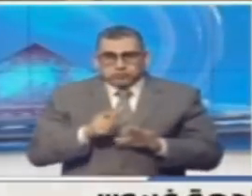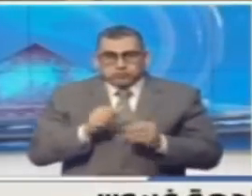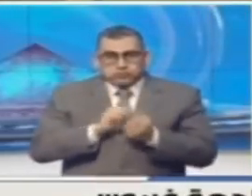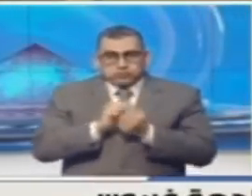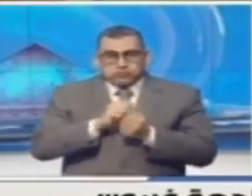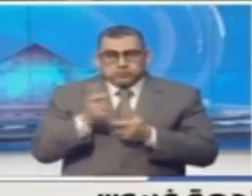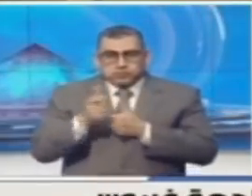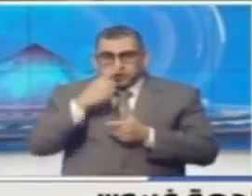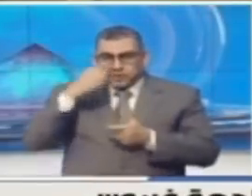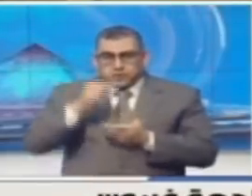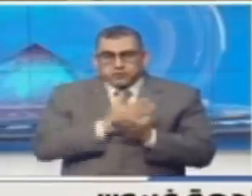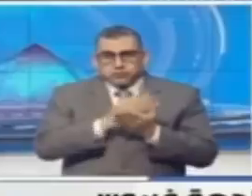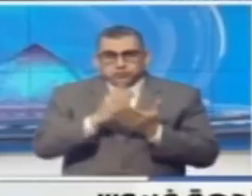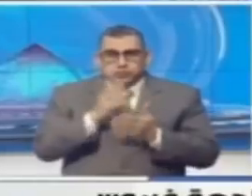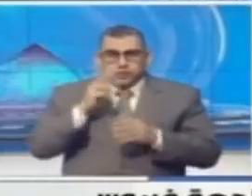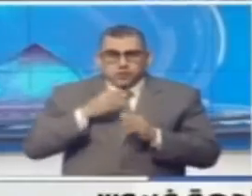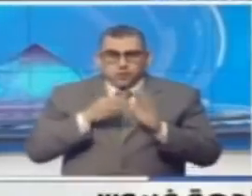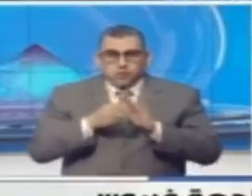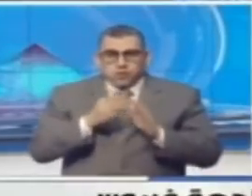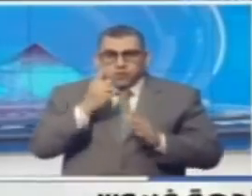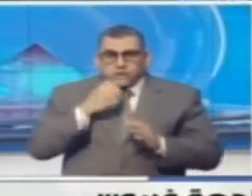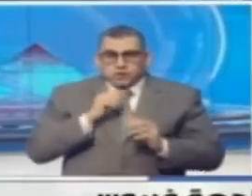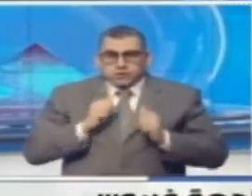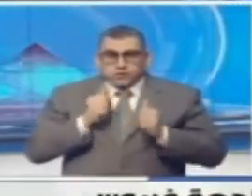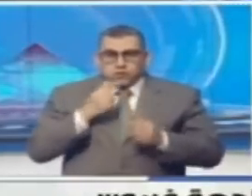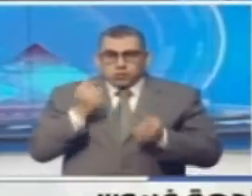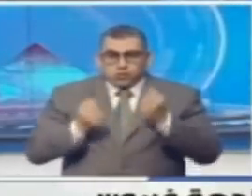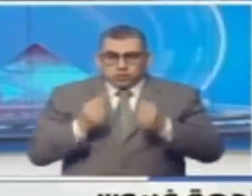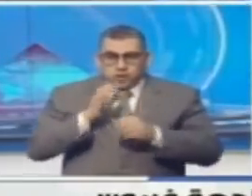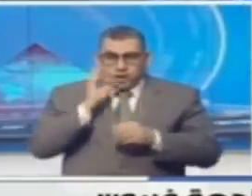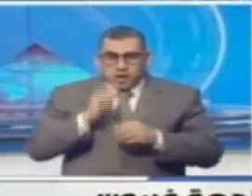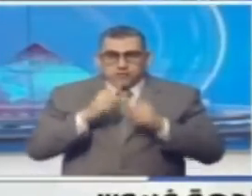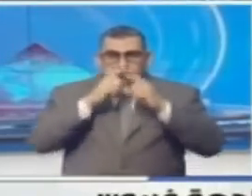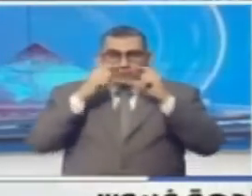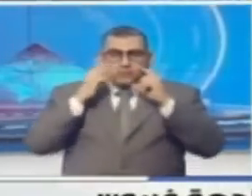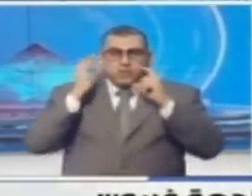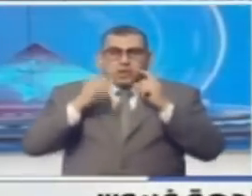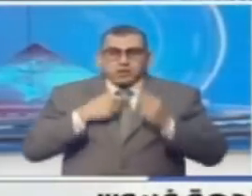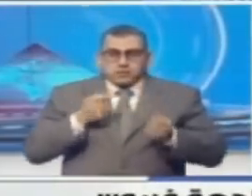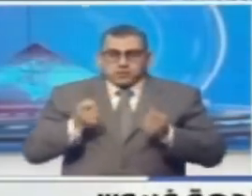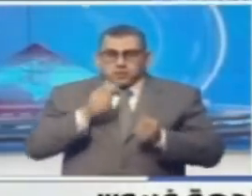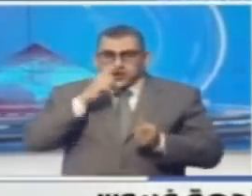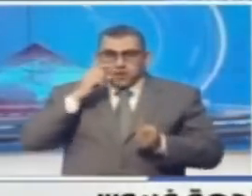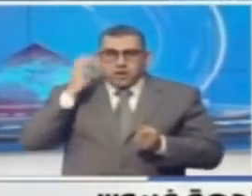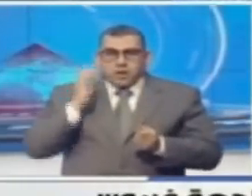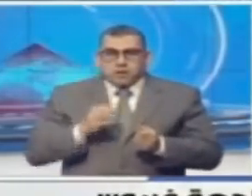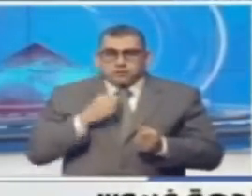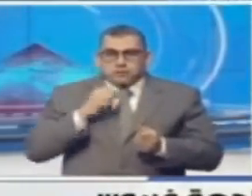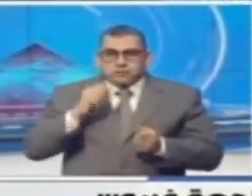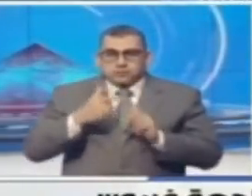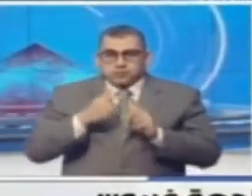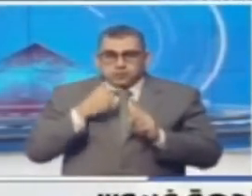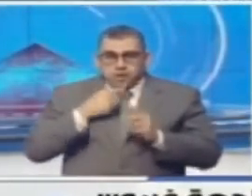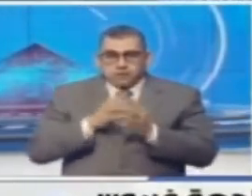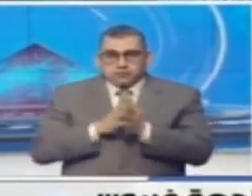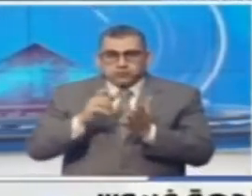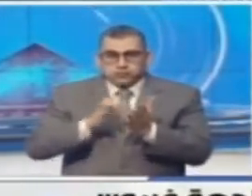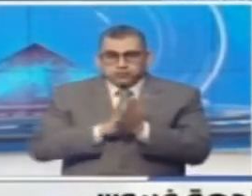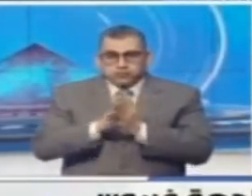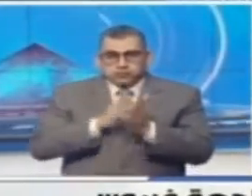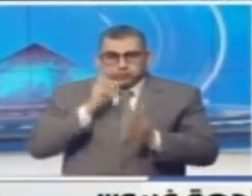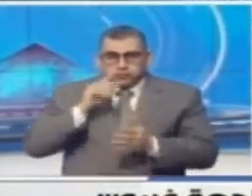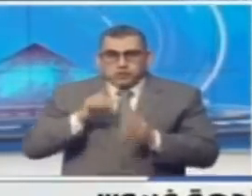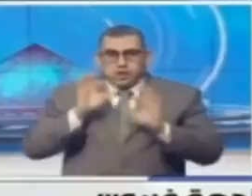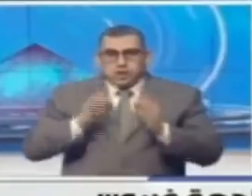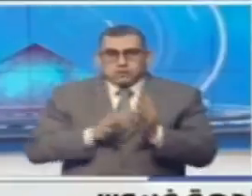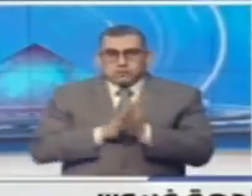هنا في المحطة. مفيش راكب بيطلع الباص إلا لما يكون مرتدي الكمامة بتاعته. تاني حاجة أنا حاطط جل معقم زي حضرتك شايف